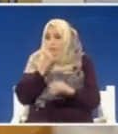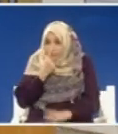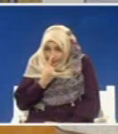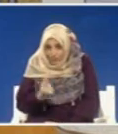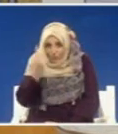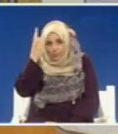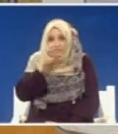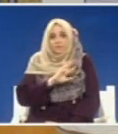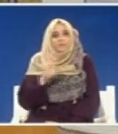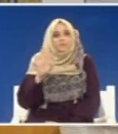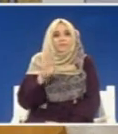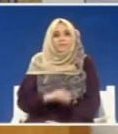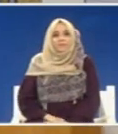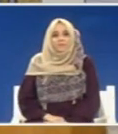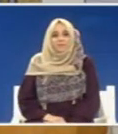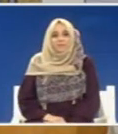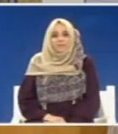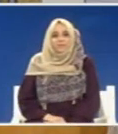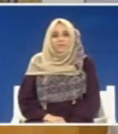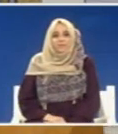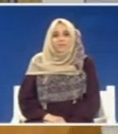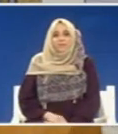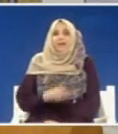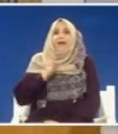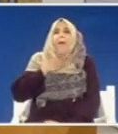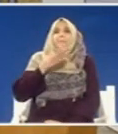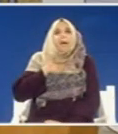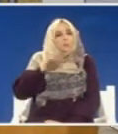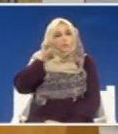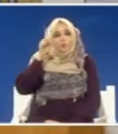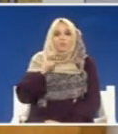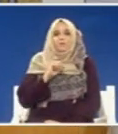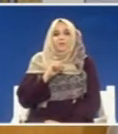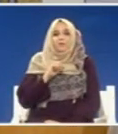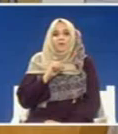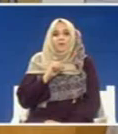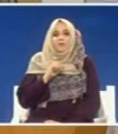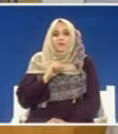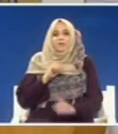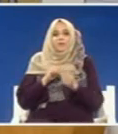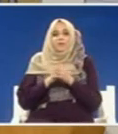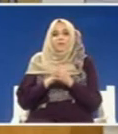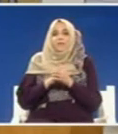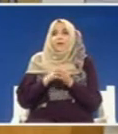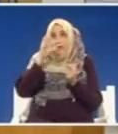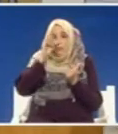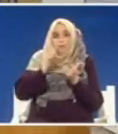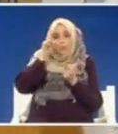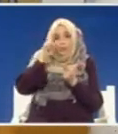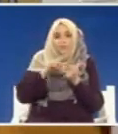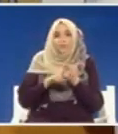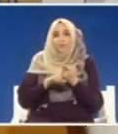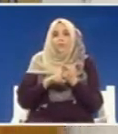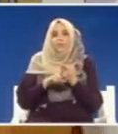تعالى إلا ما إلا نحب نحب ربي ما نقاد نقاد أنا قاد ربي